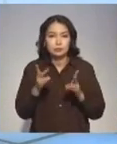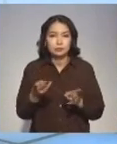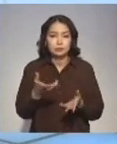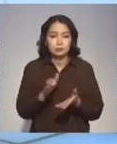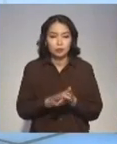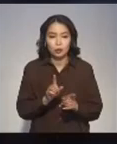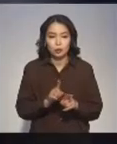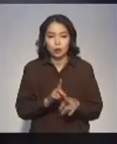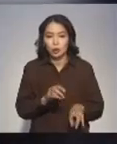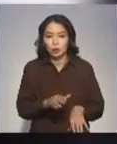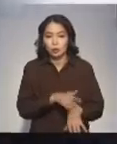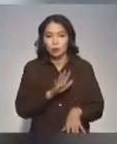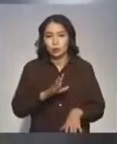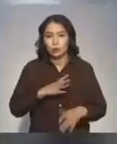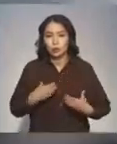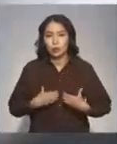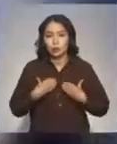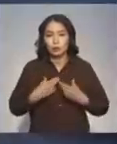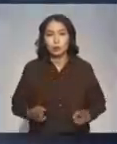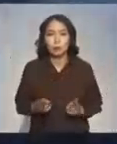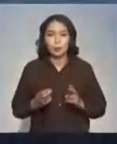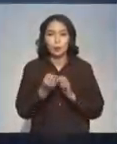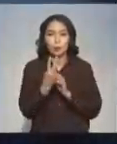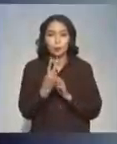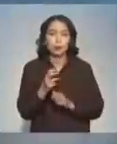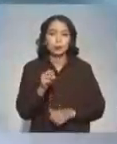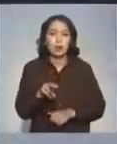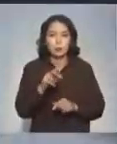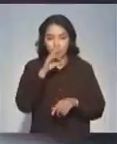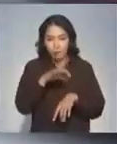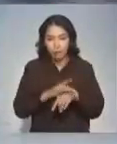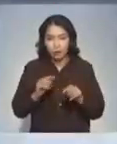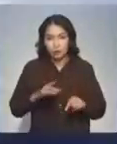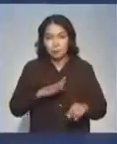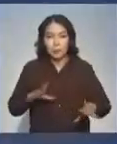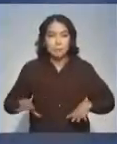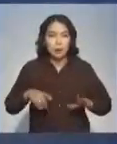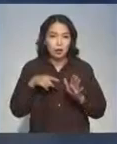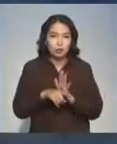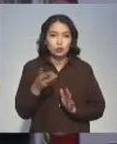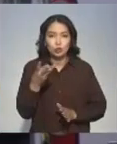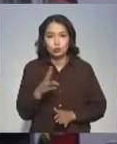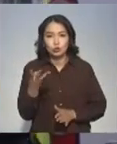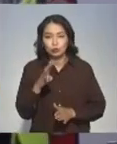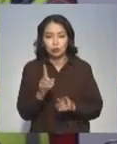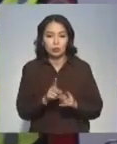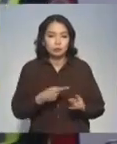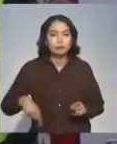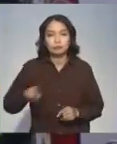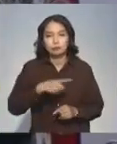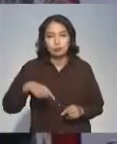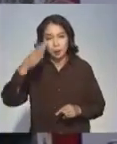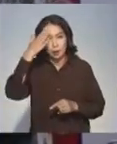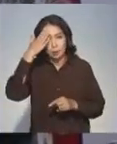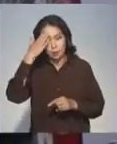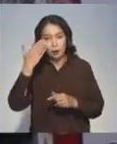көп болмаған. Жан түршігерлік қылмыс 12 сәуірде тіркелді. Күдікті базар үшін 3-4 қайтара айналып, бас салынған